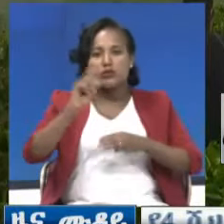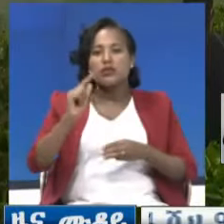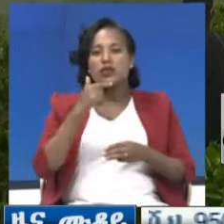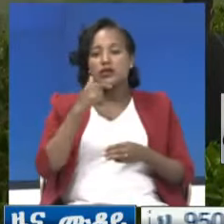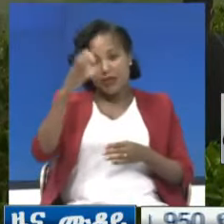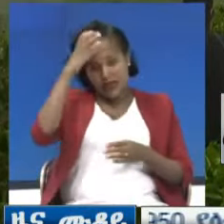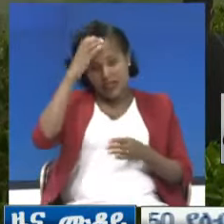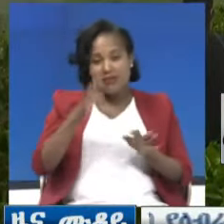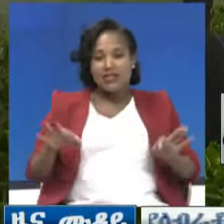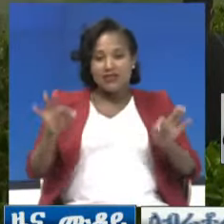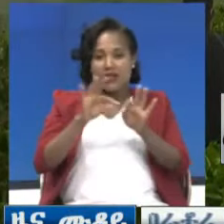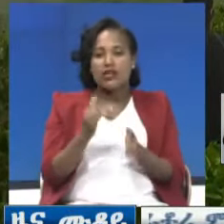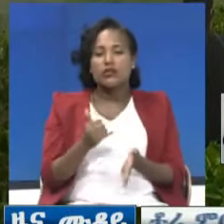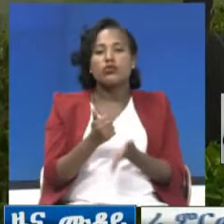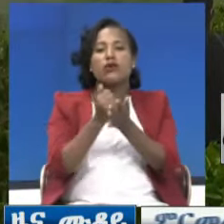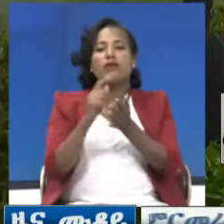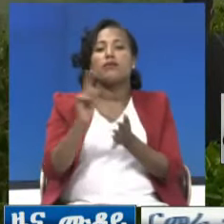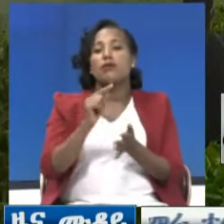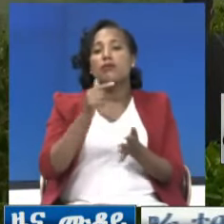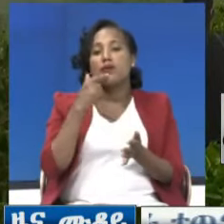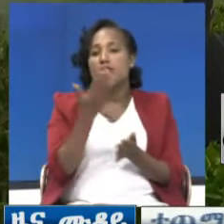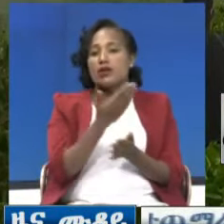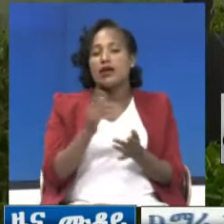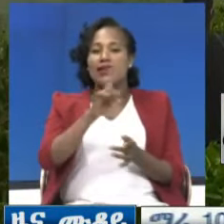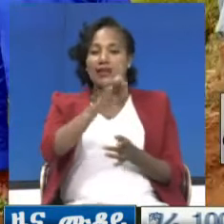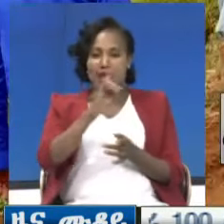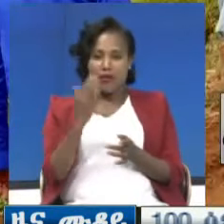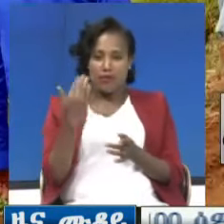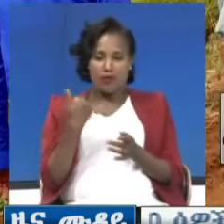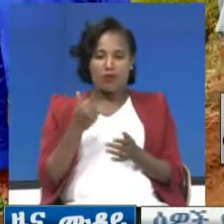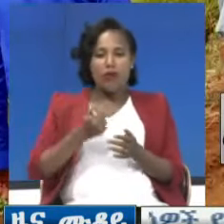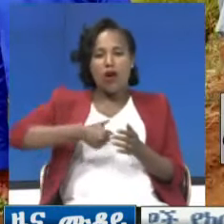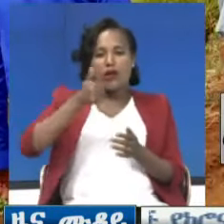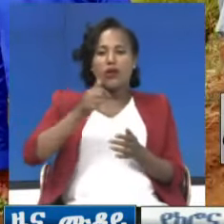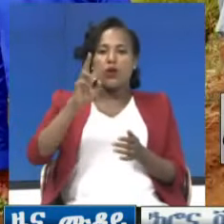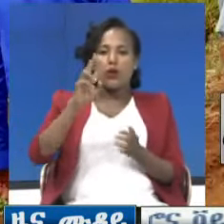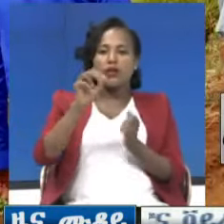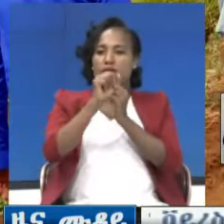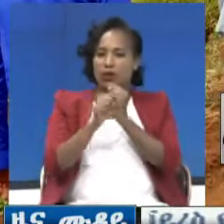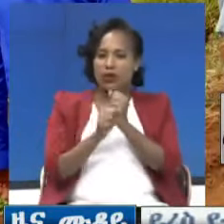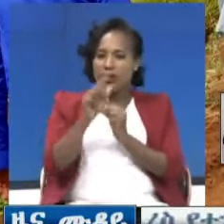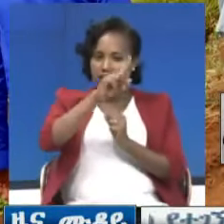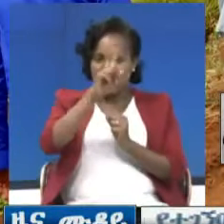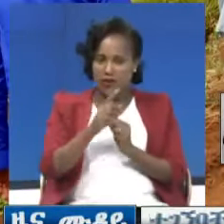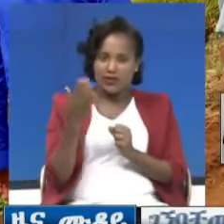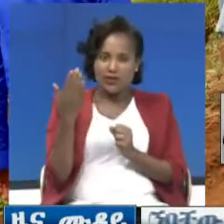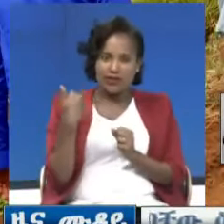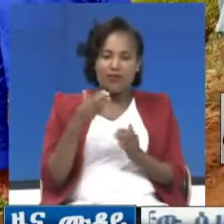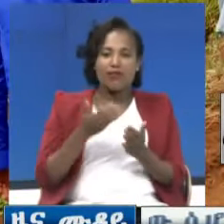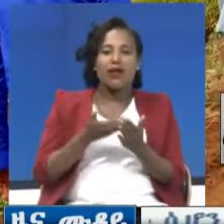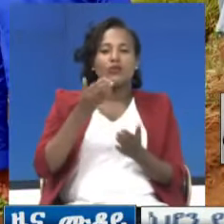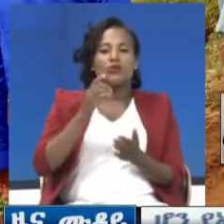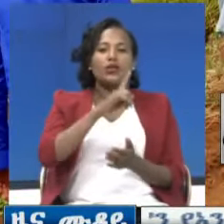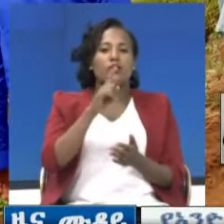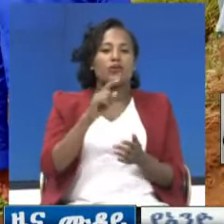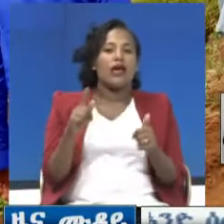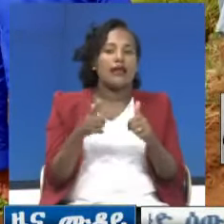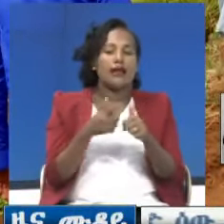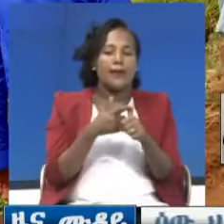ከመንግስት የሚያስፈልጋቸው ድጋፍ ምንድን ነው የሚለው ለይተው ነበር። በዋናነት ሁለት መሰረታዊ ጥያቄዎችን ነበር ባለሀብቶቹ ያነሱት።